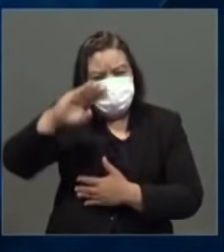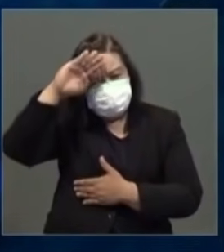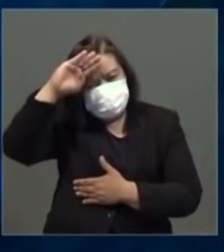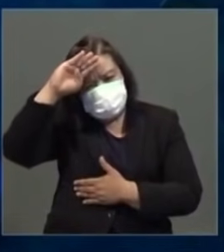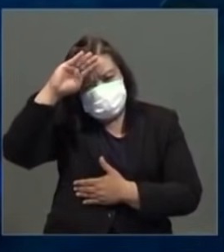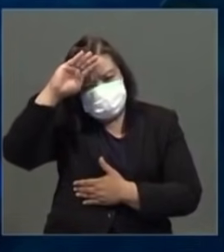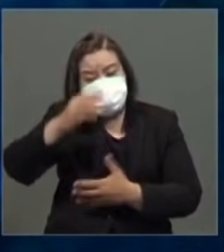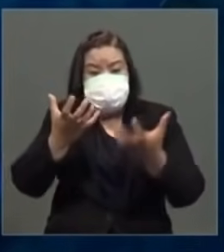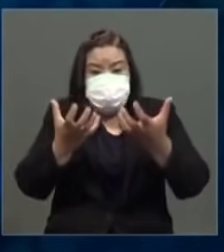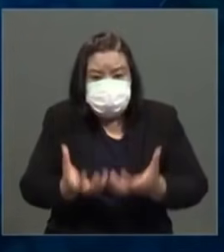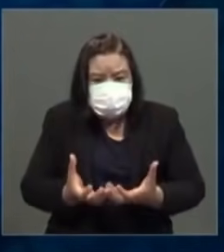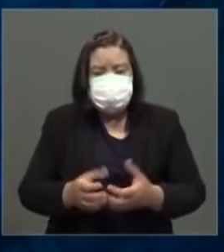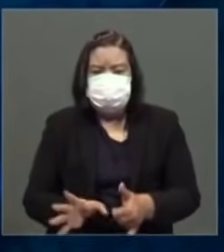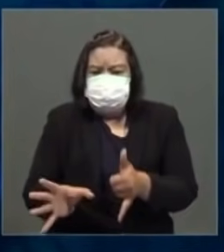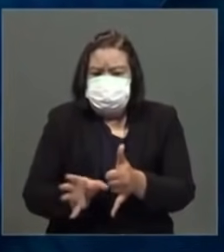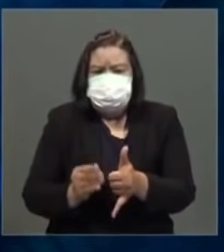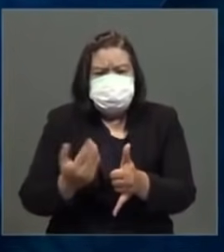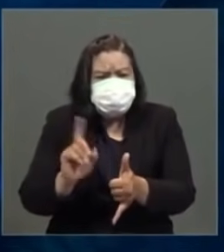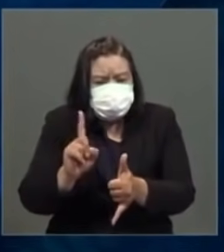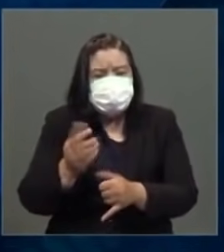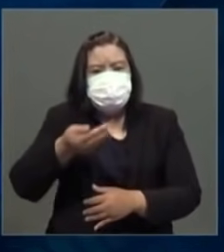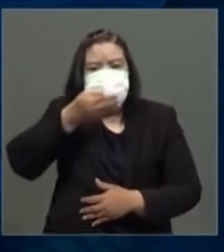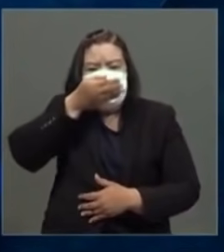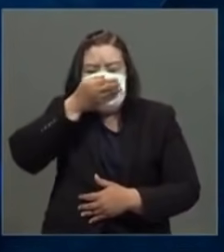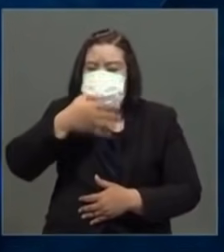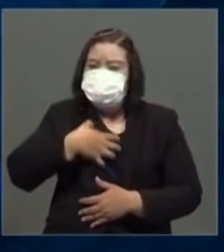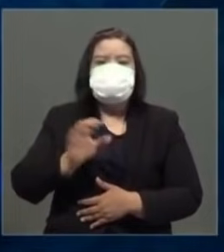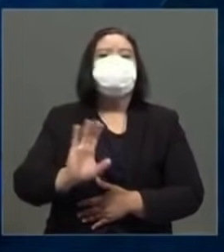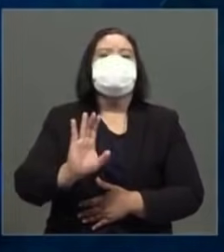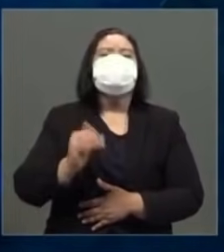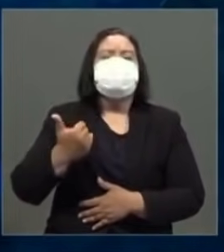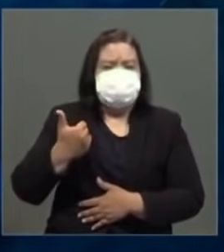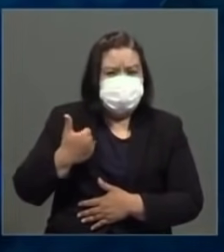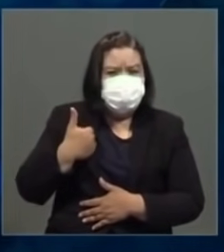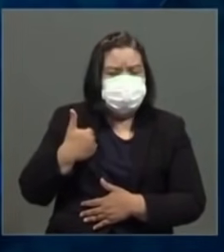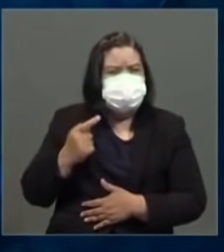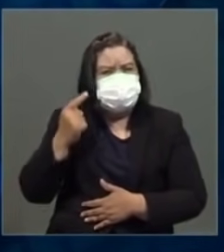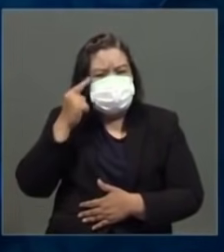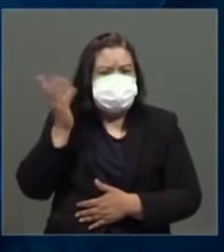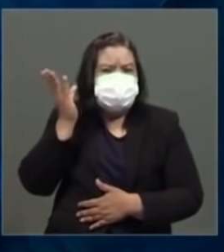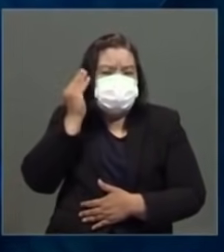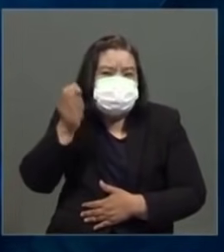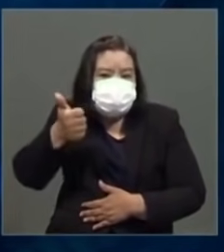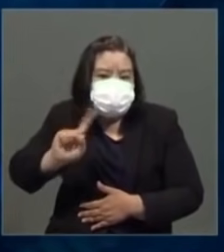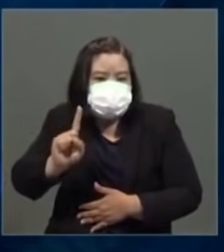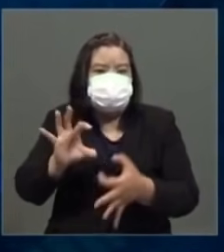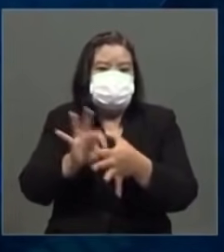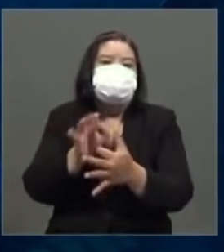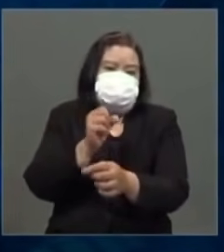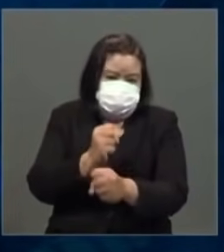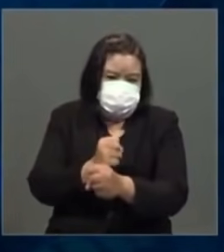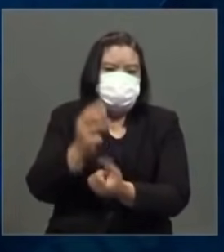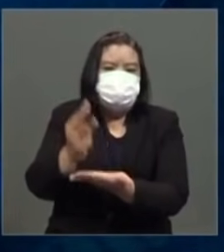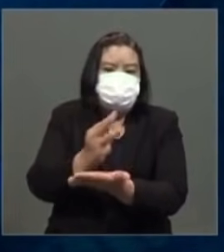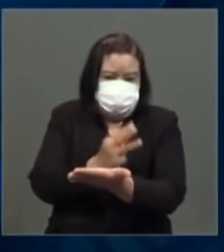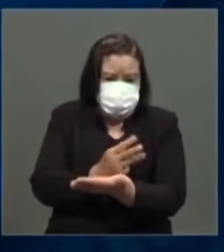องมีอาการที่จะต้องใส่เครื่องช่วยหายใจถึงแม้จะมีข่าวดีมาบ้างนะความสำเร็จทางการแพทย์อย่างกรณี